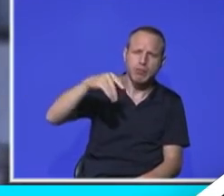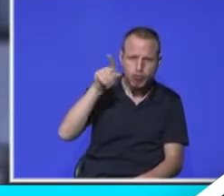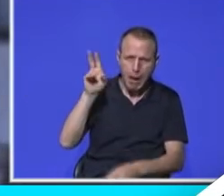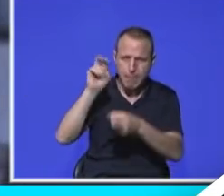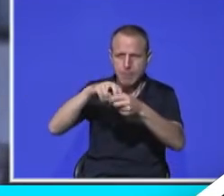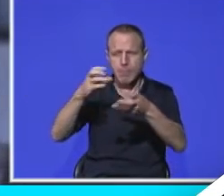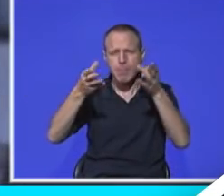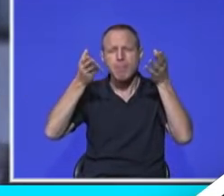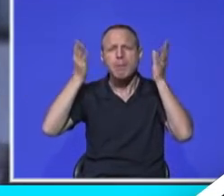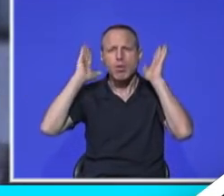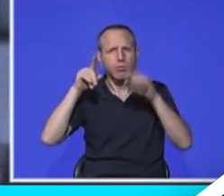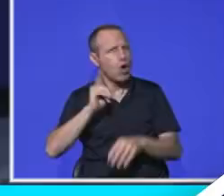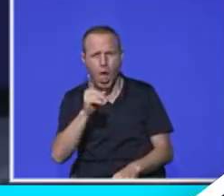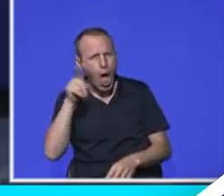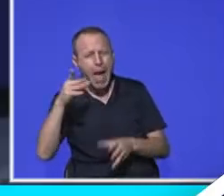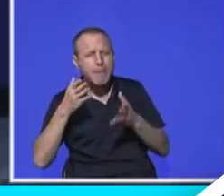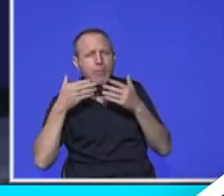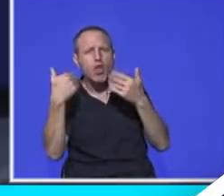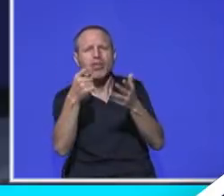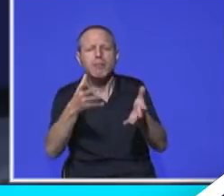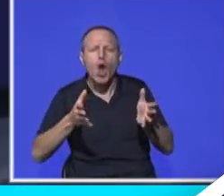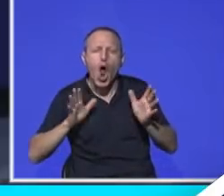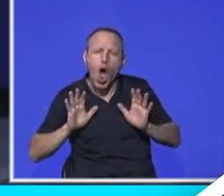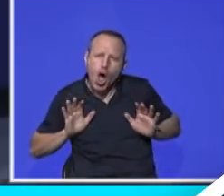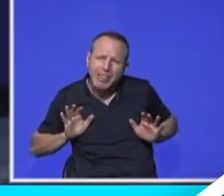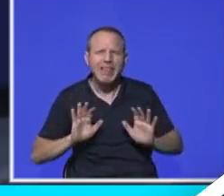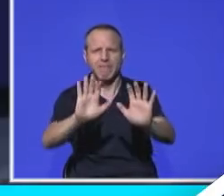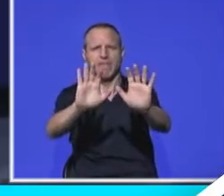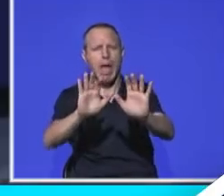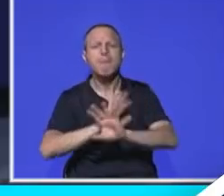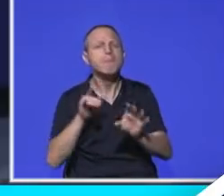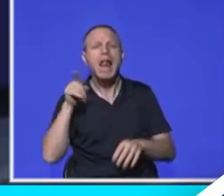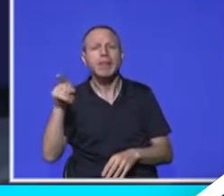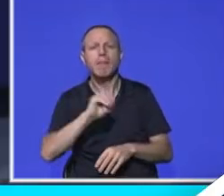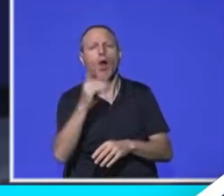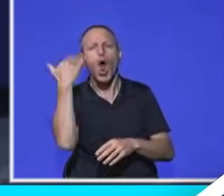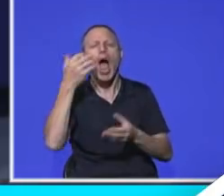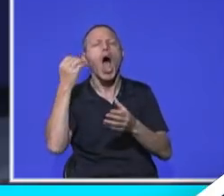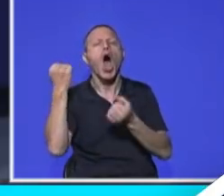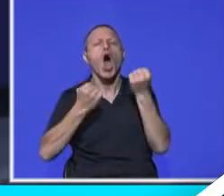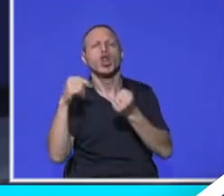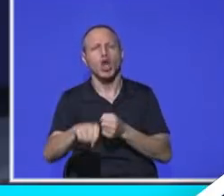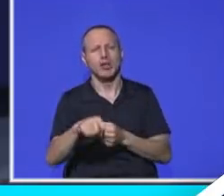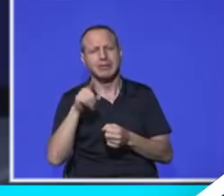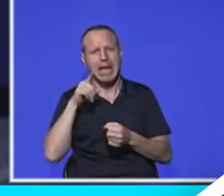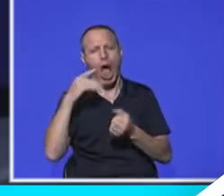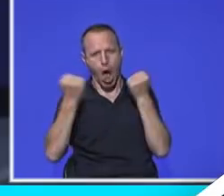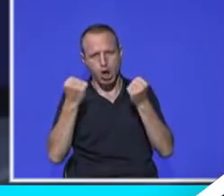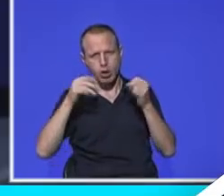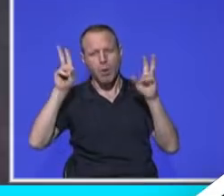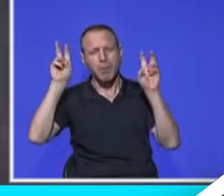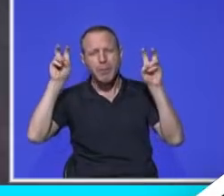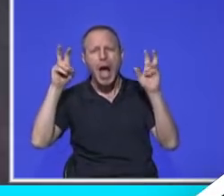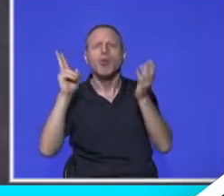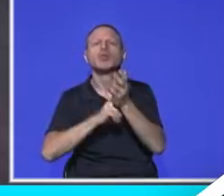לתהום. לא, הם נותנים לו תאוצה לאוטו הזה, כי בלעדיהם לא היה האוטו הזה. האוטו הזה זה בזכותם. אני בדיוק מנסה להבין, הרי הם